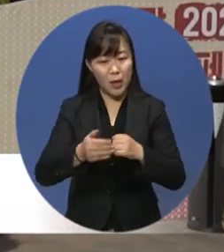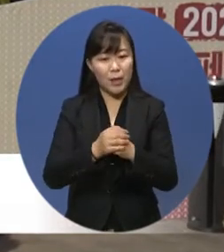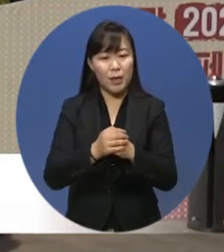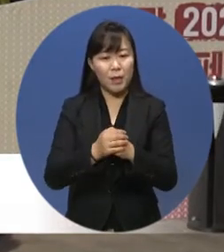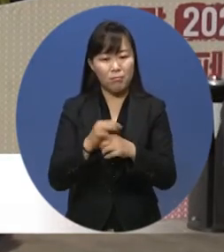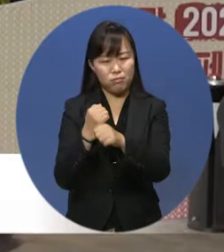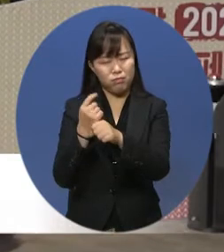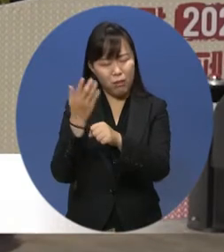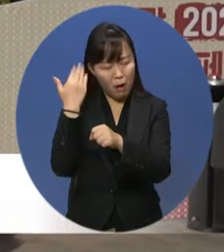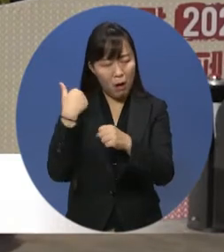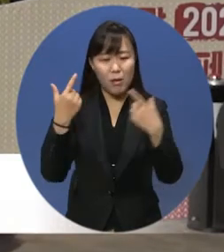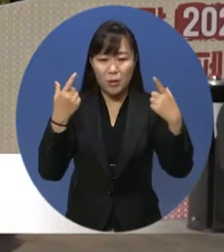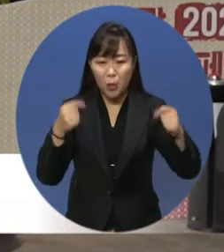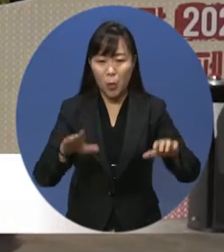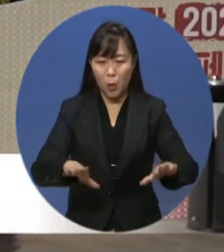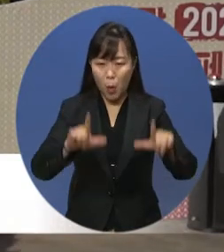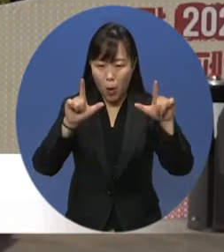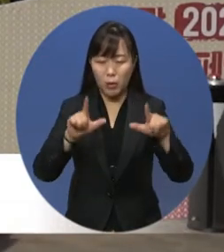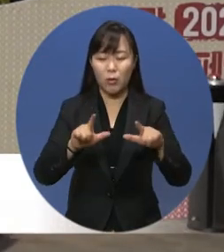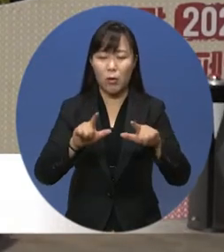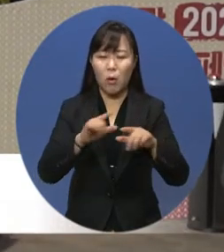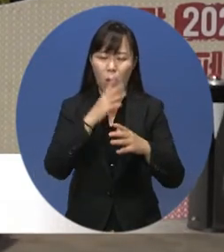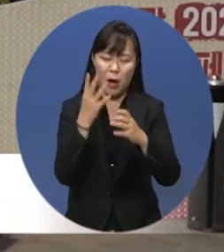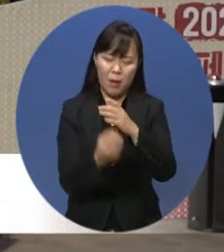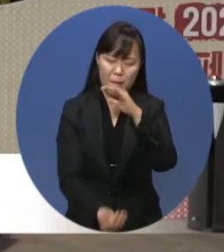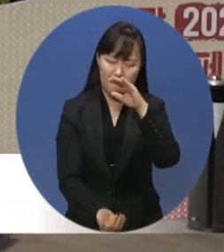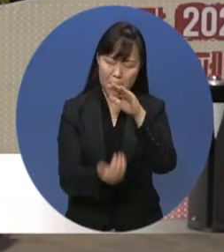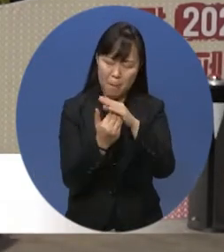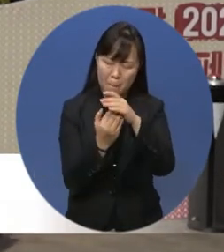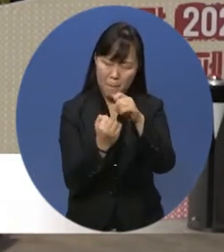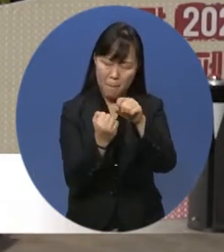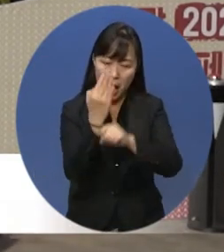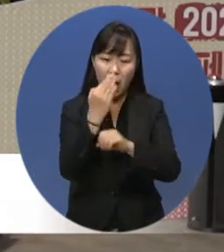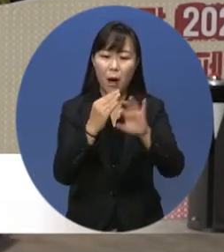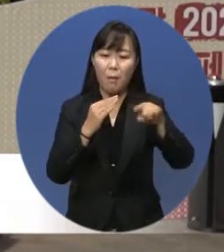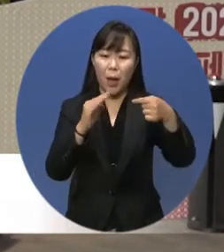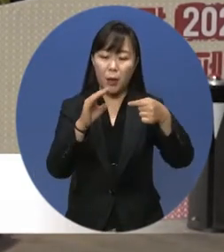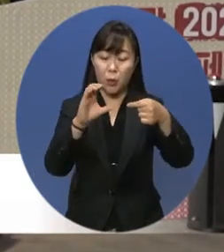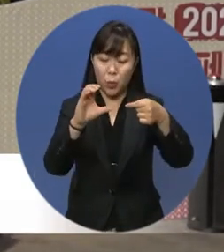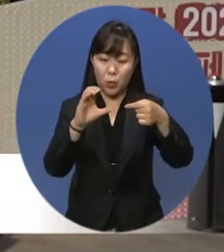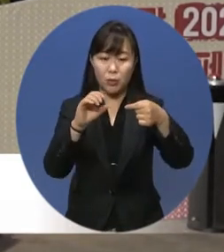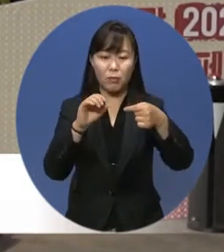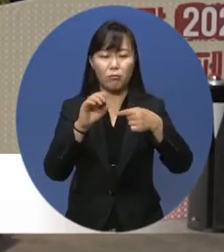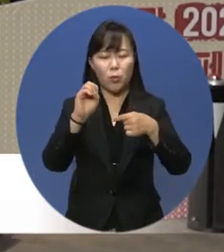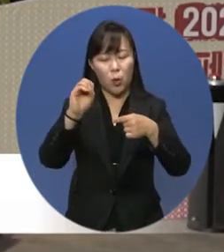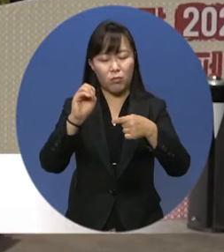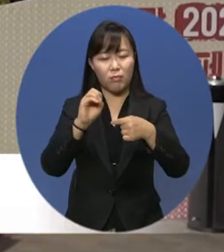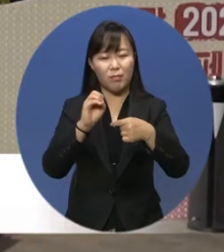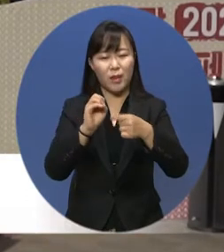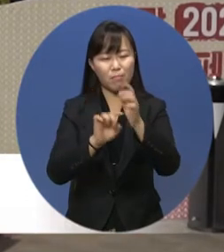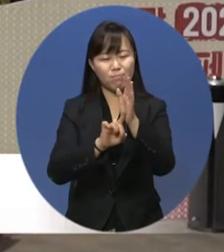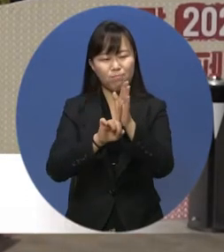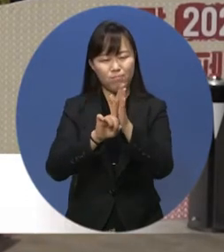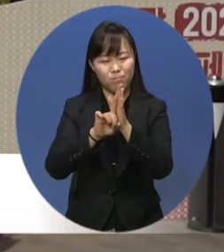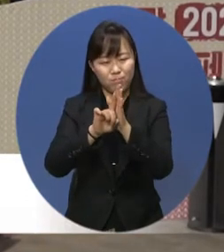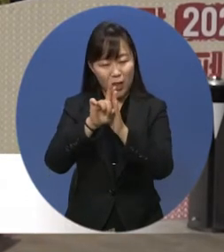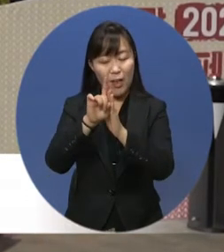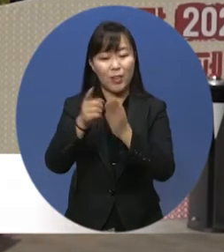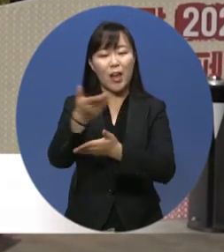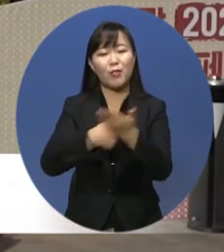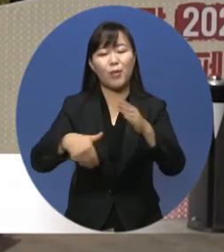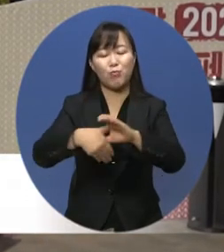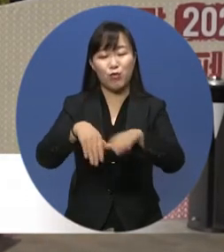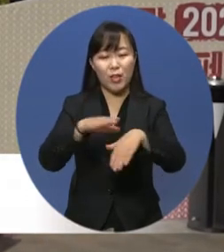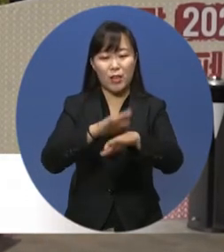그랬듯이 올해도 충분히 100도시를 넘어서 도민들께 나눔의 이런 문화를 실천해